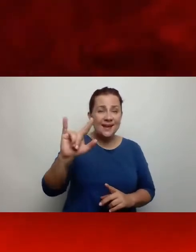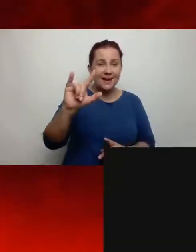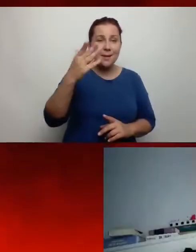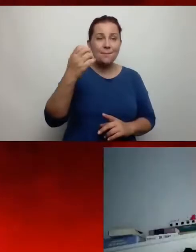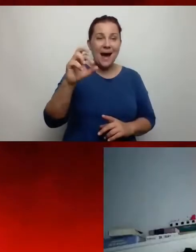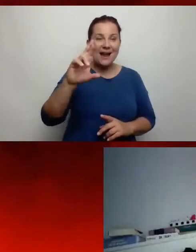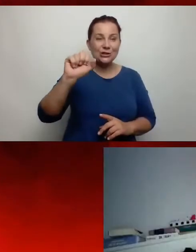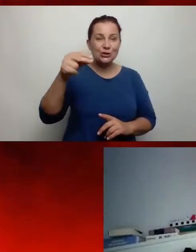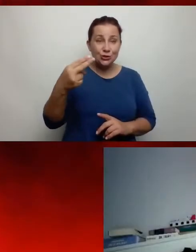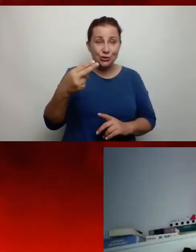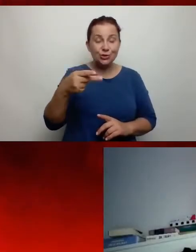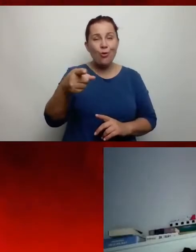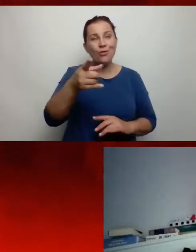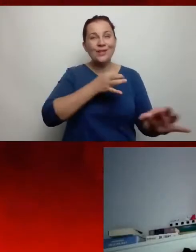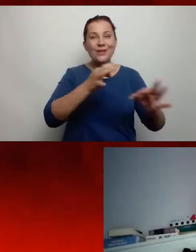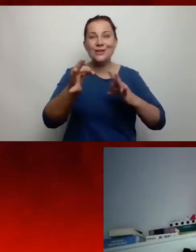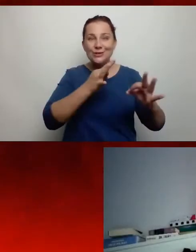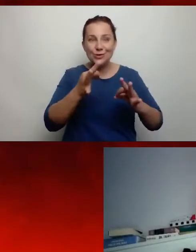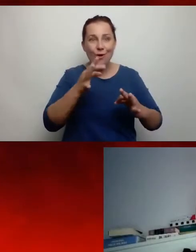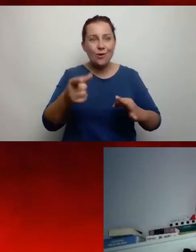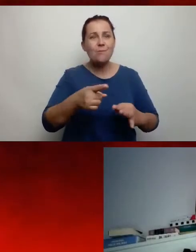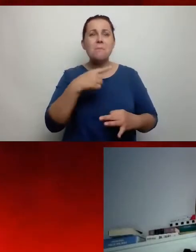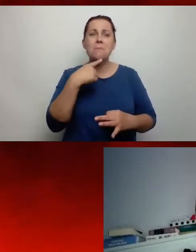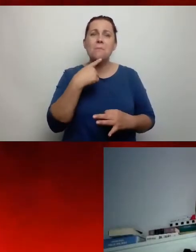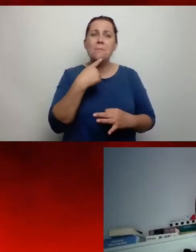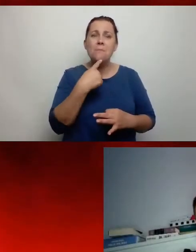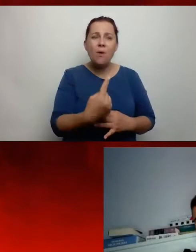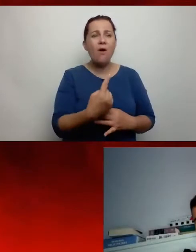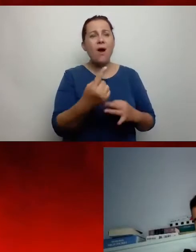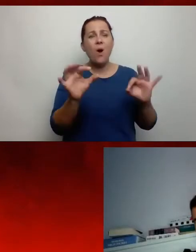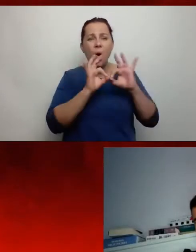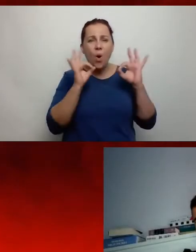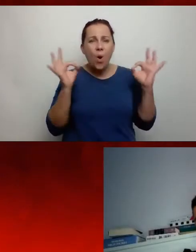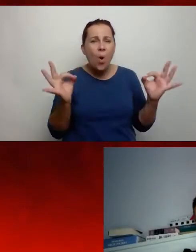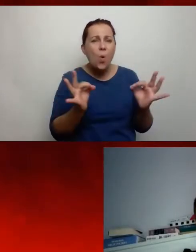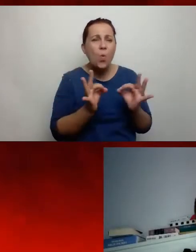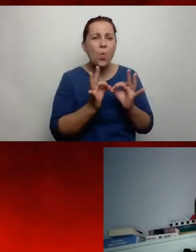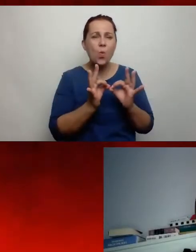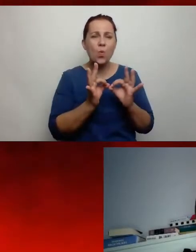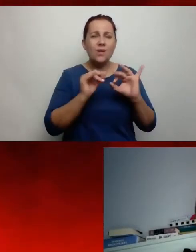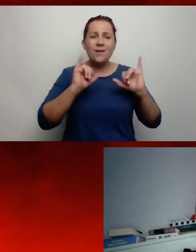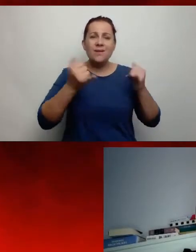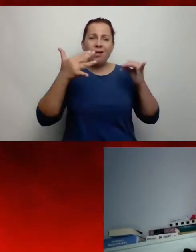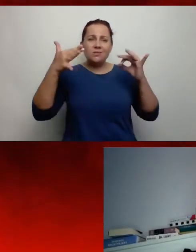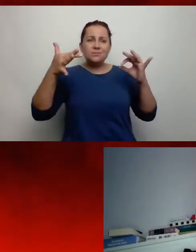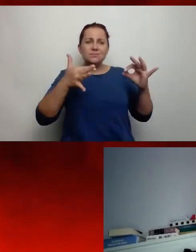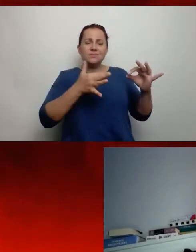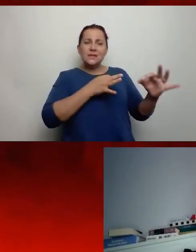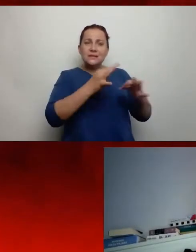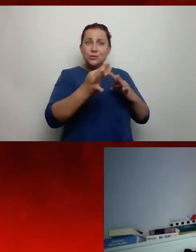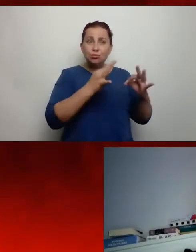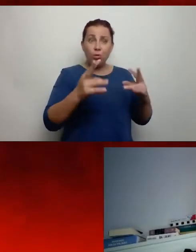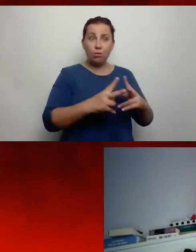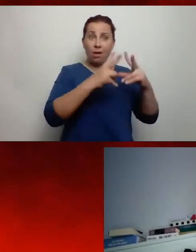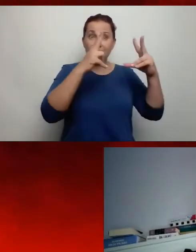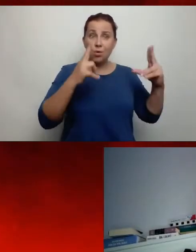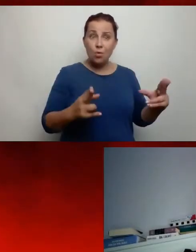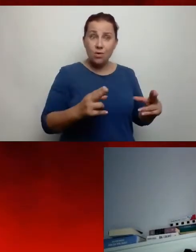już przedstawiliśmy, jest historykiem, o zarysowanie takiego ogólnego tła historycznego, w którym przyszło